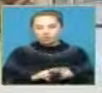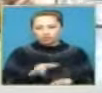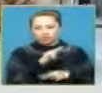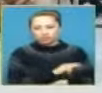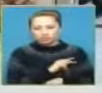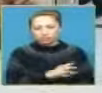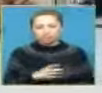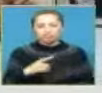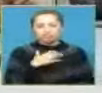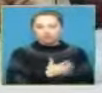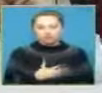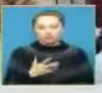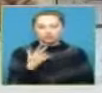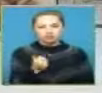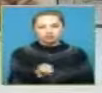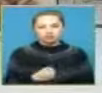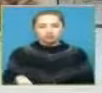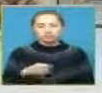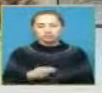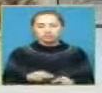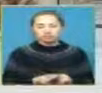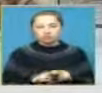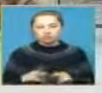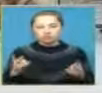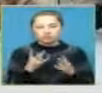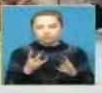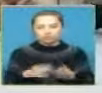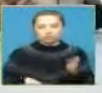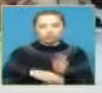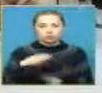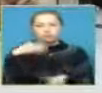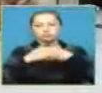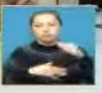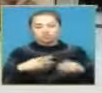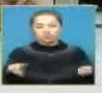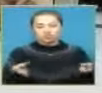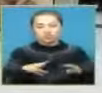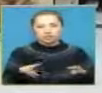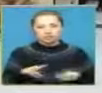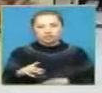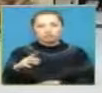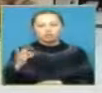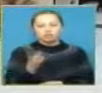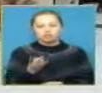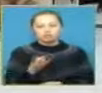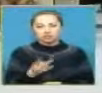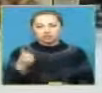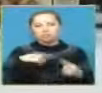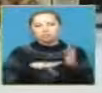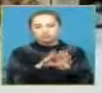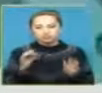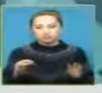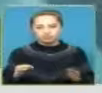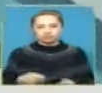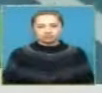қажет. Соның бәрін алға жақсы алып кету үшін біз президентімізді қазір қайтадан сайлап алуымыз